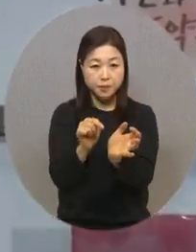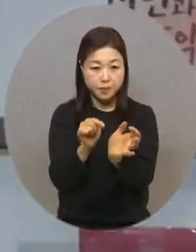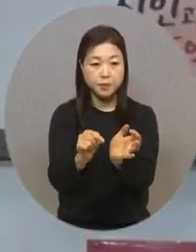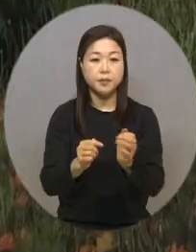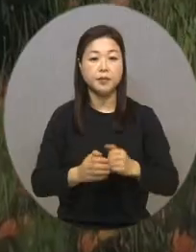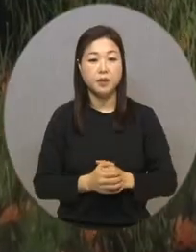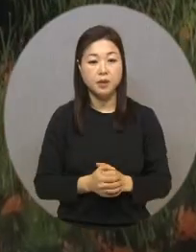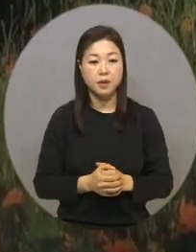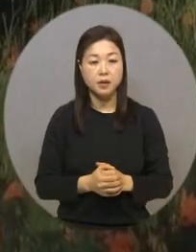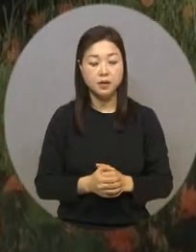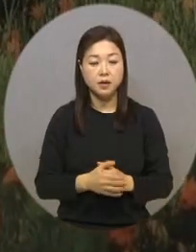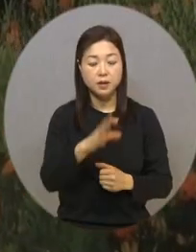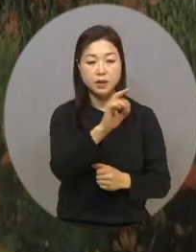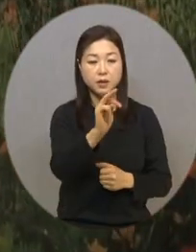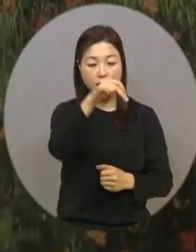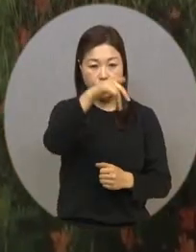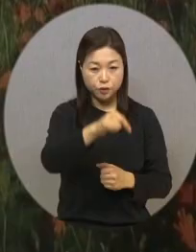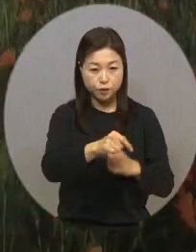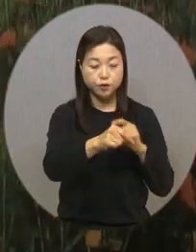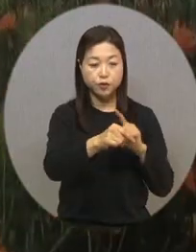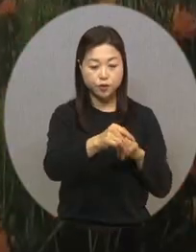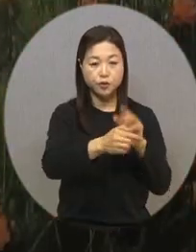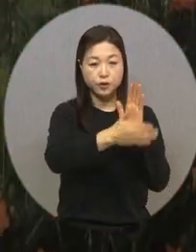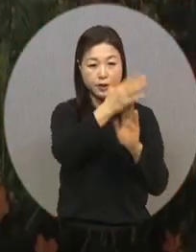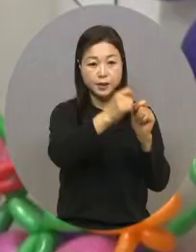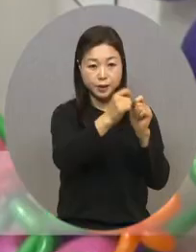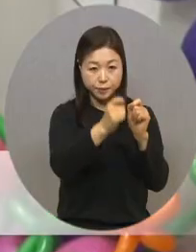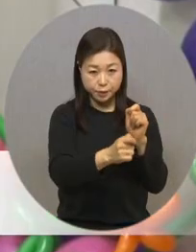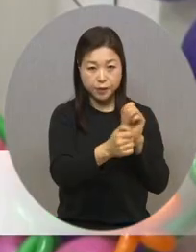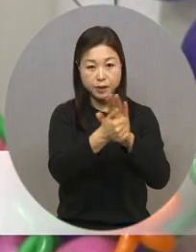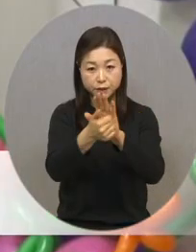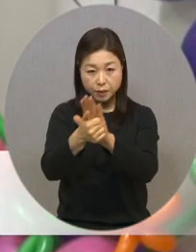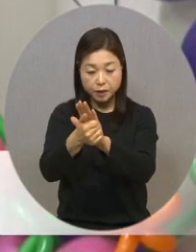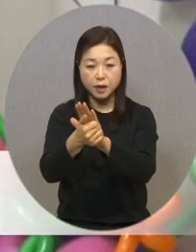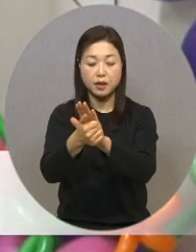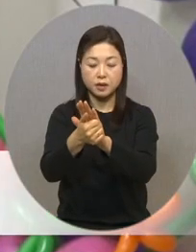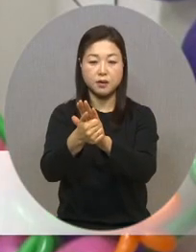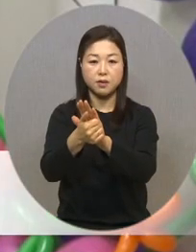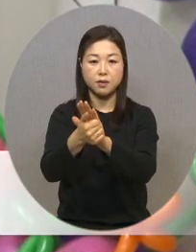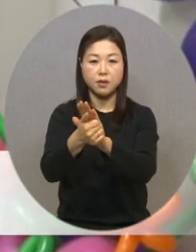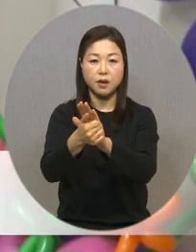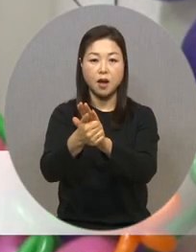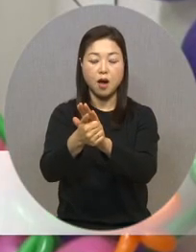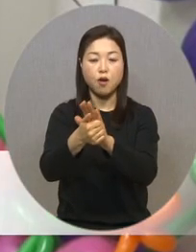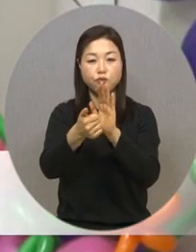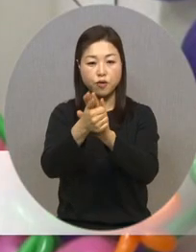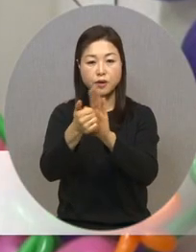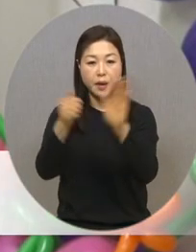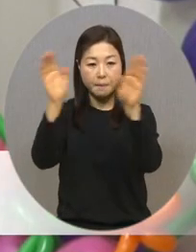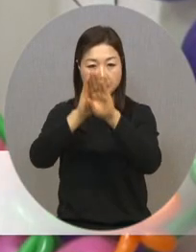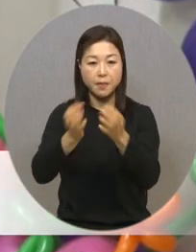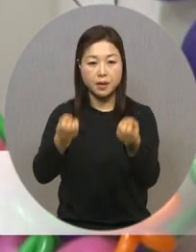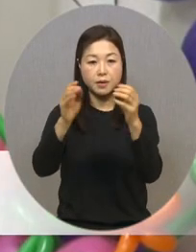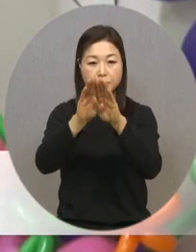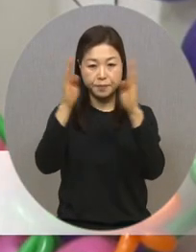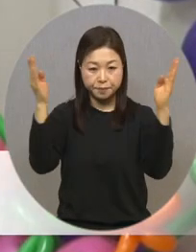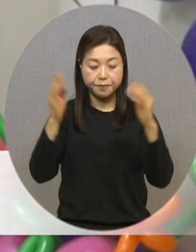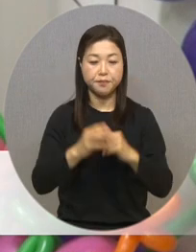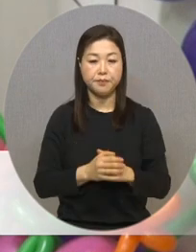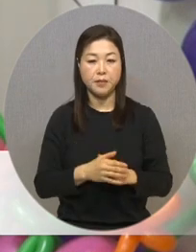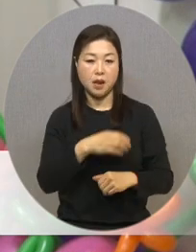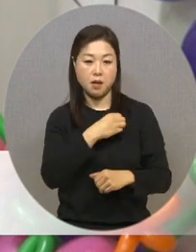지부 주최 청소년 후원의 밤이 개최되었습니다. 올 한 해 우리 회원님들과 함께 참 숨가쁘게